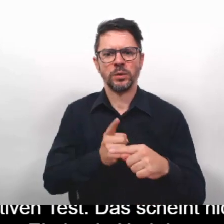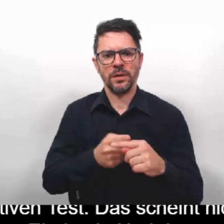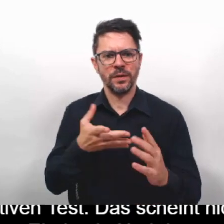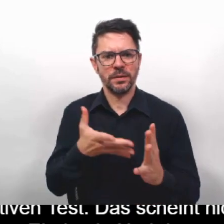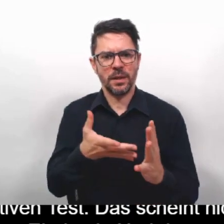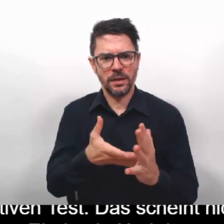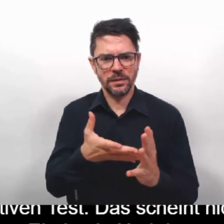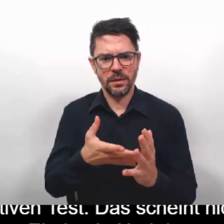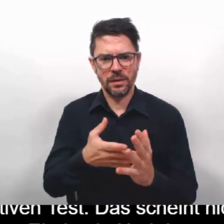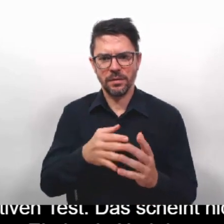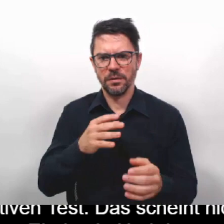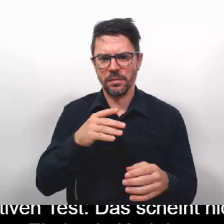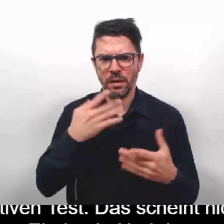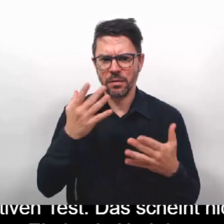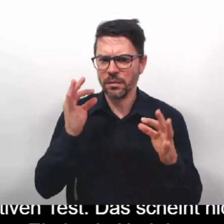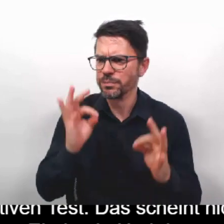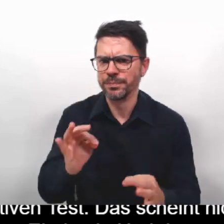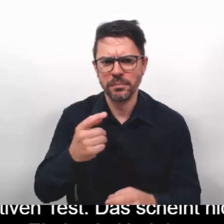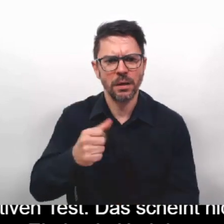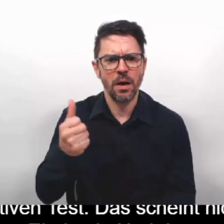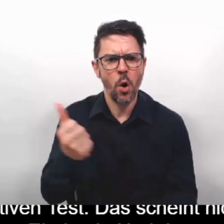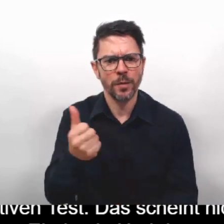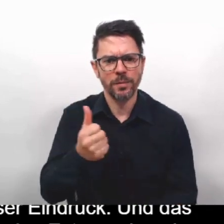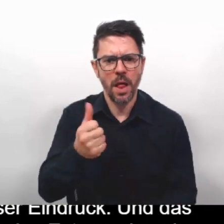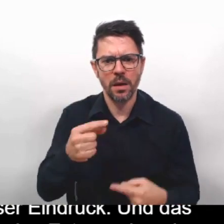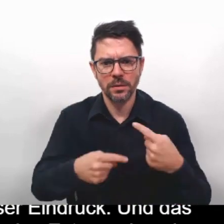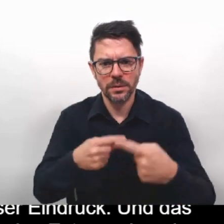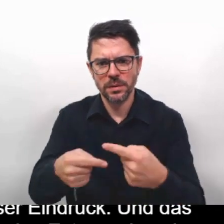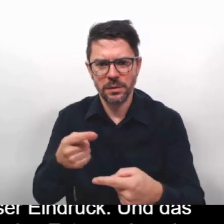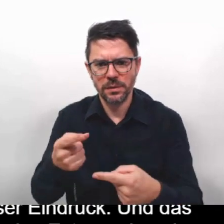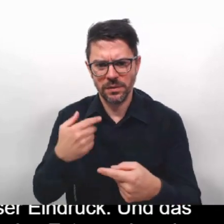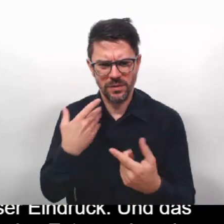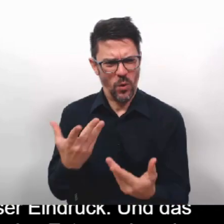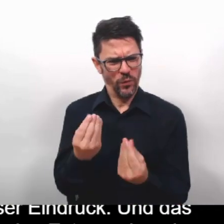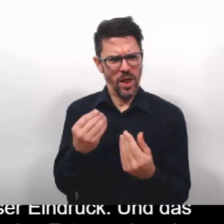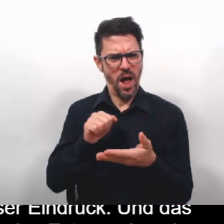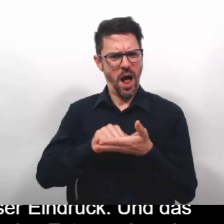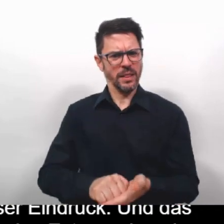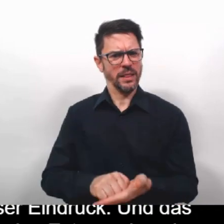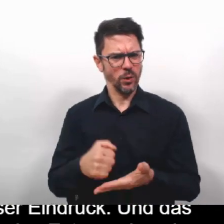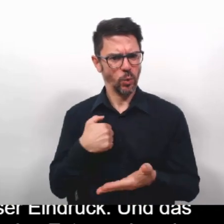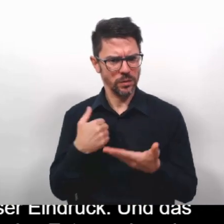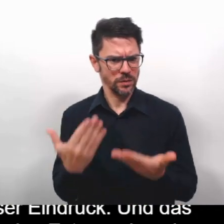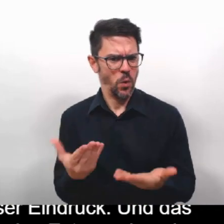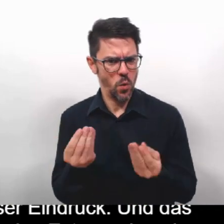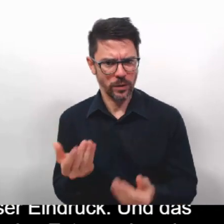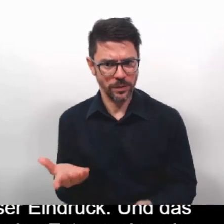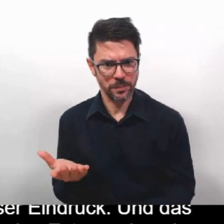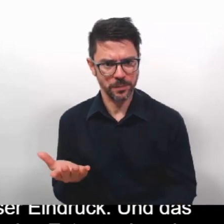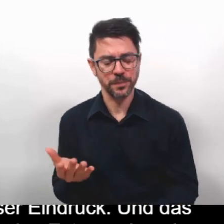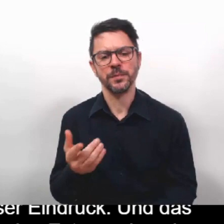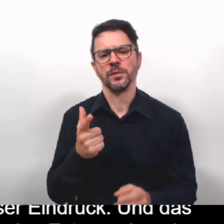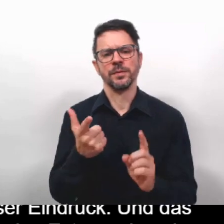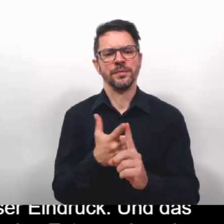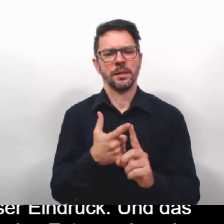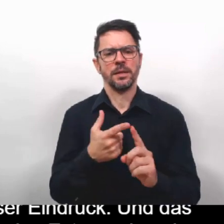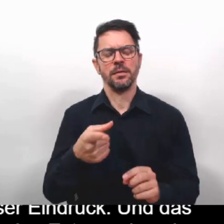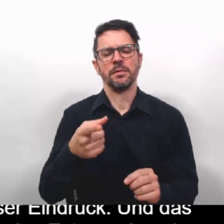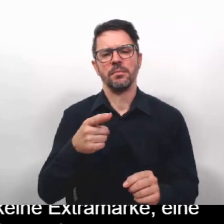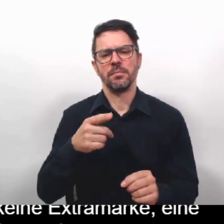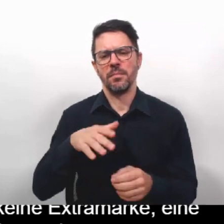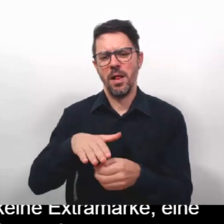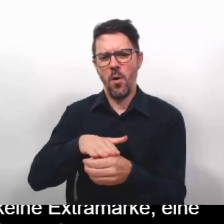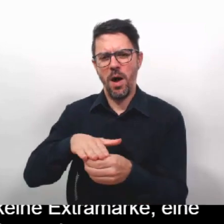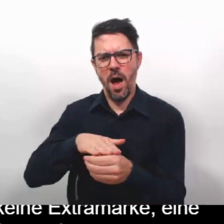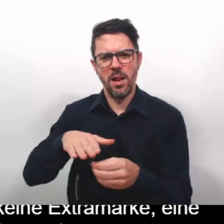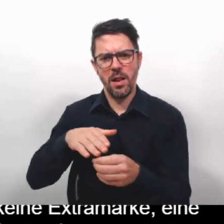sind. Also erstens die schiere Zahl dieser Weiterentwicklung und dann natürlich immer die Frage, ist es begrenztes Geschehen oder eher